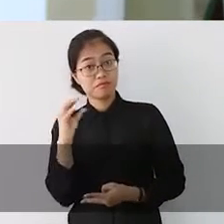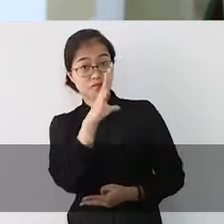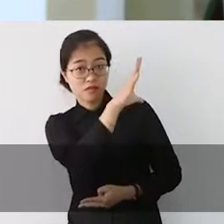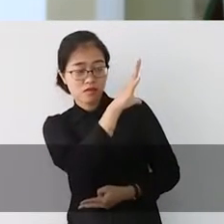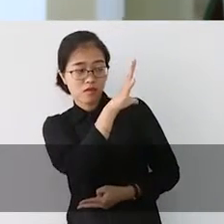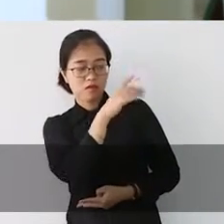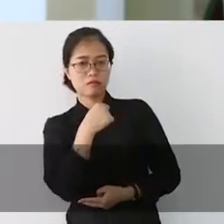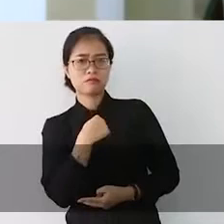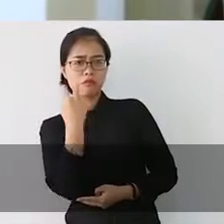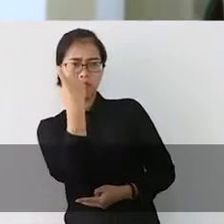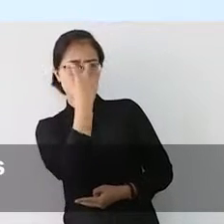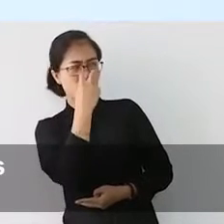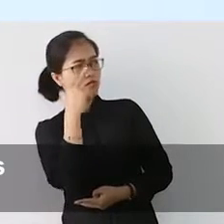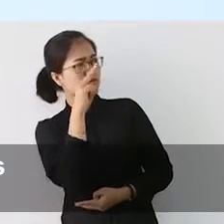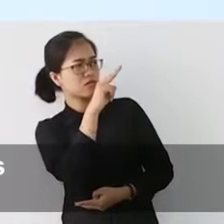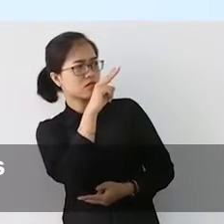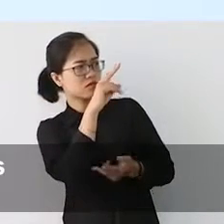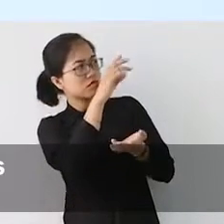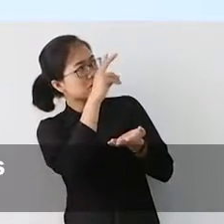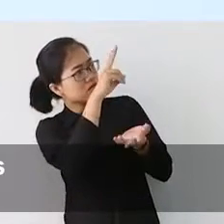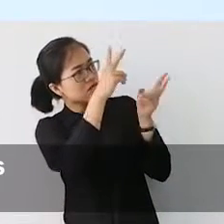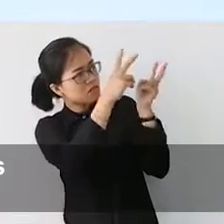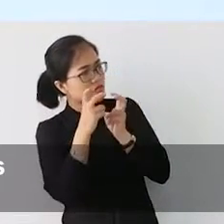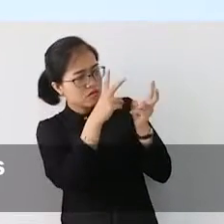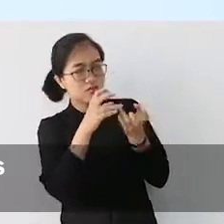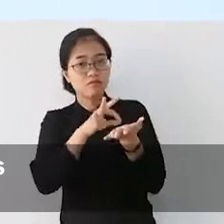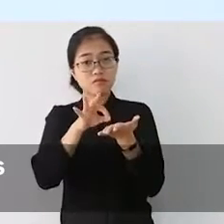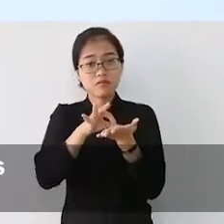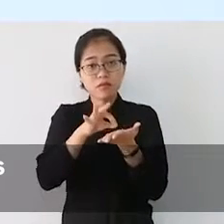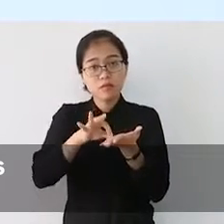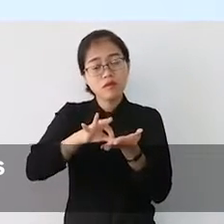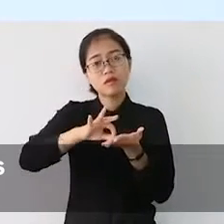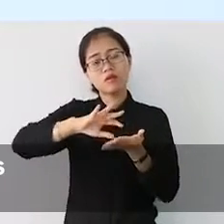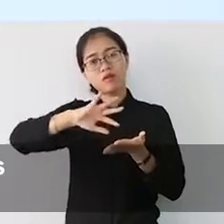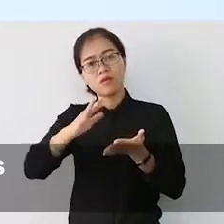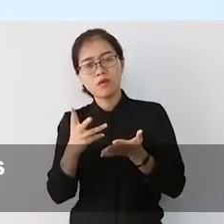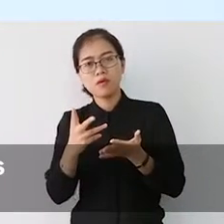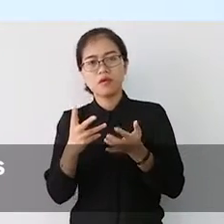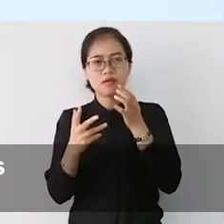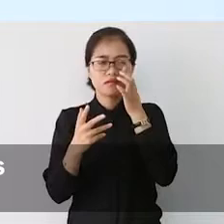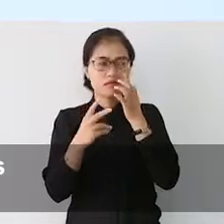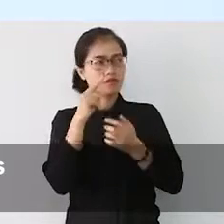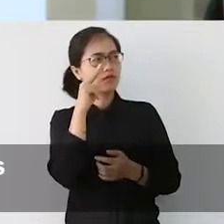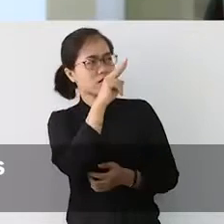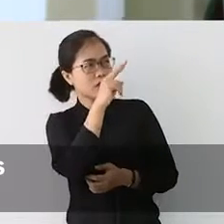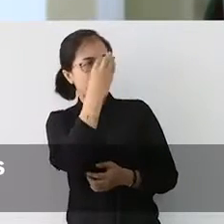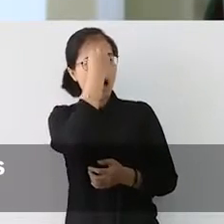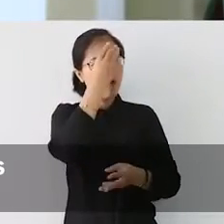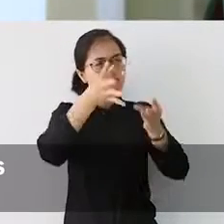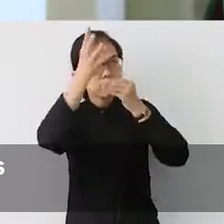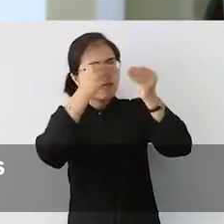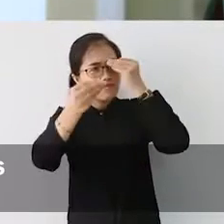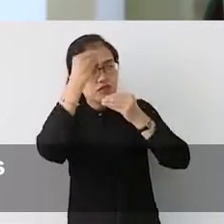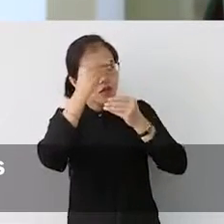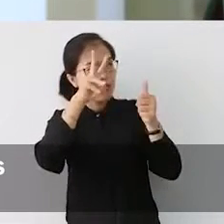chiếu trên PowerPoint. Sinh viên khiếm thị thì không thể nhìn vào đó để ghi bài hoặc là nhìn vào đó để dùng những phương